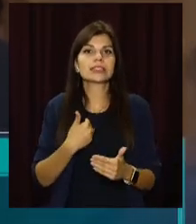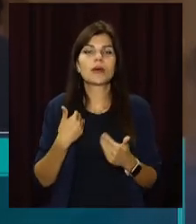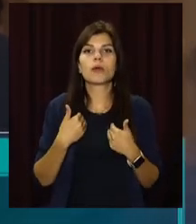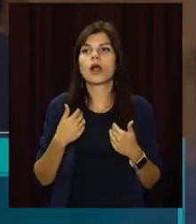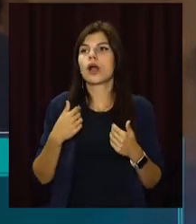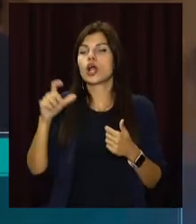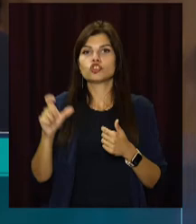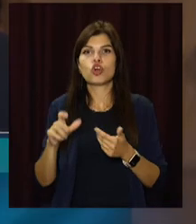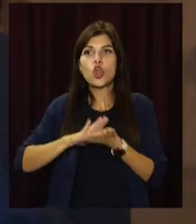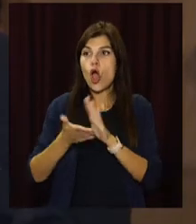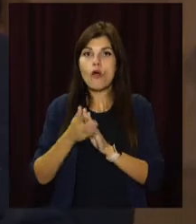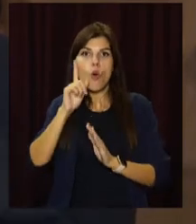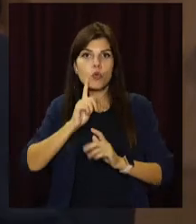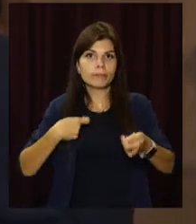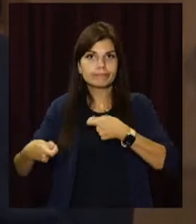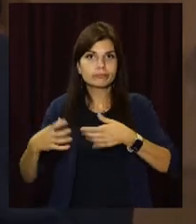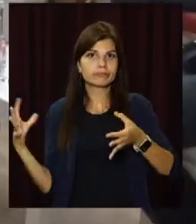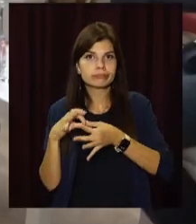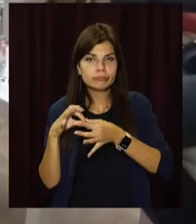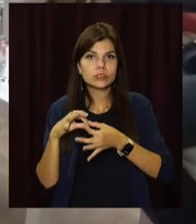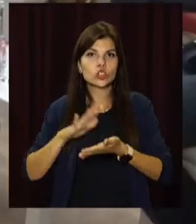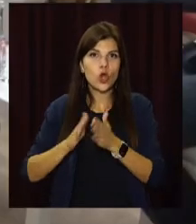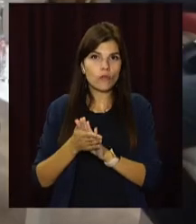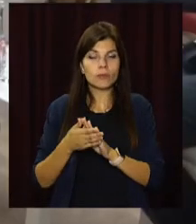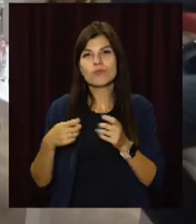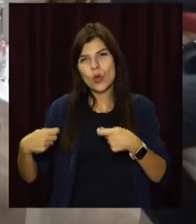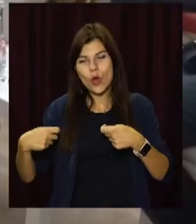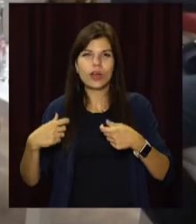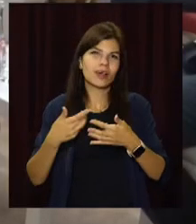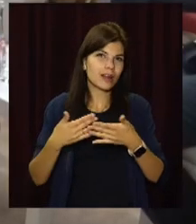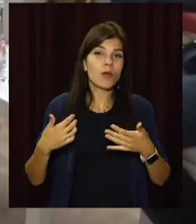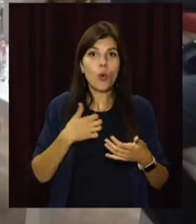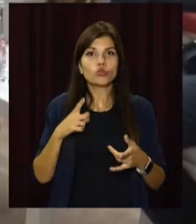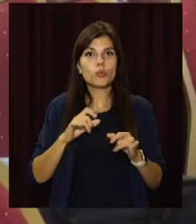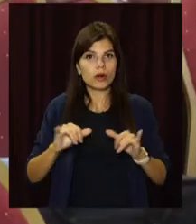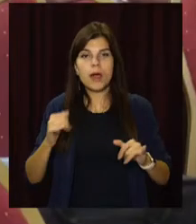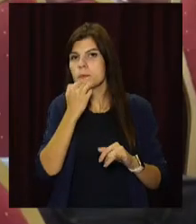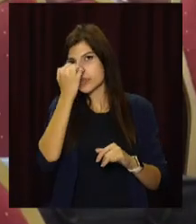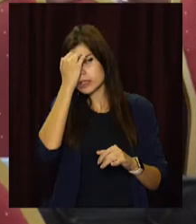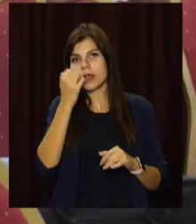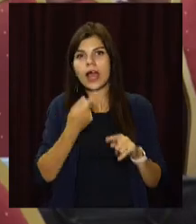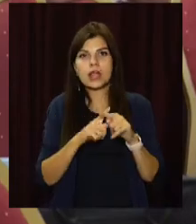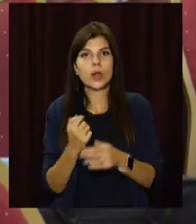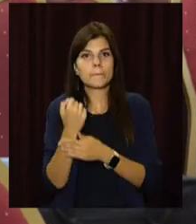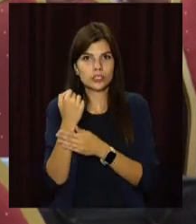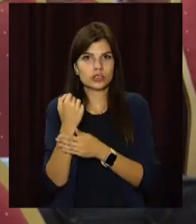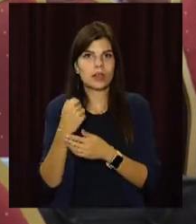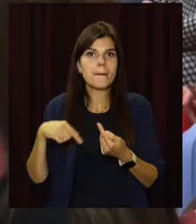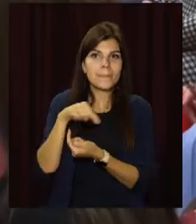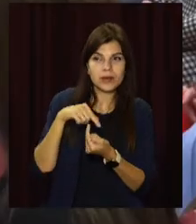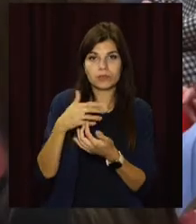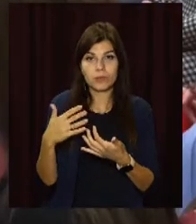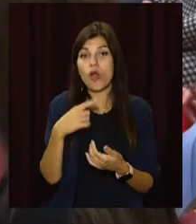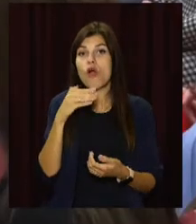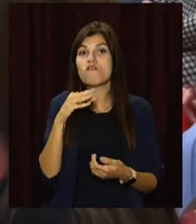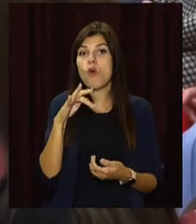партнерів для розвитку наших територій. Хочеться, щоб наша громада процвітала завдяки підтримці підприємців. На